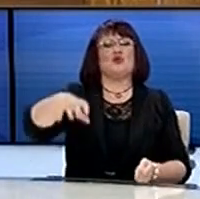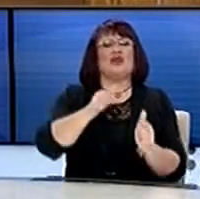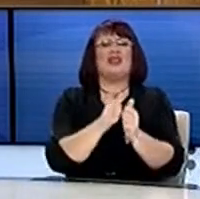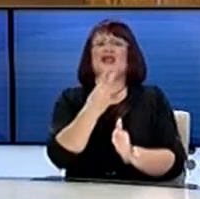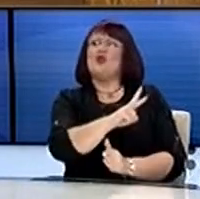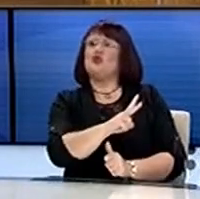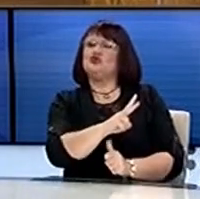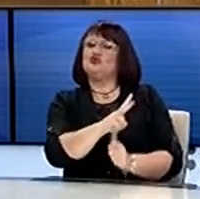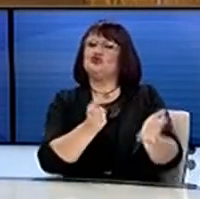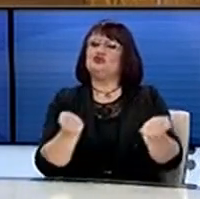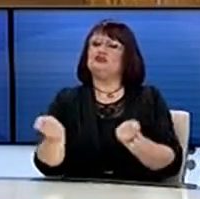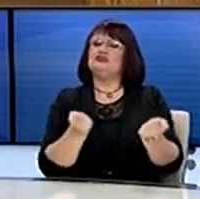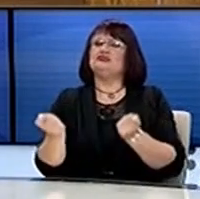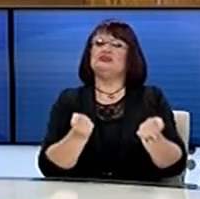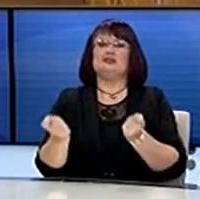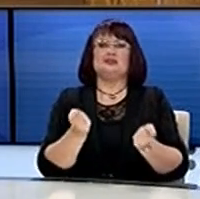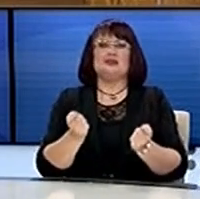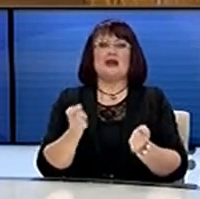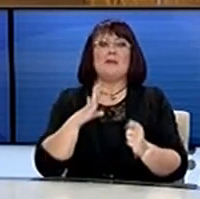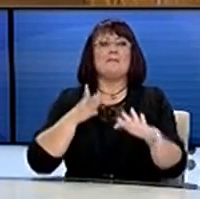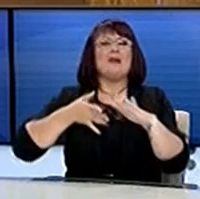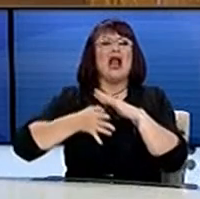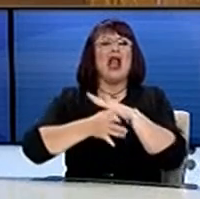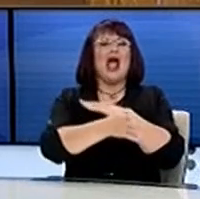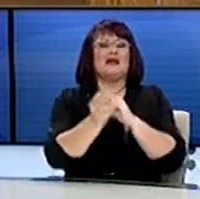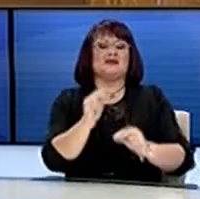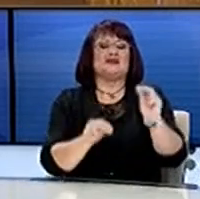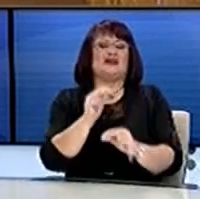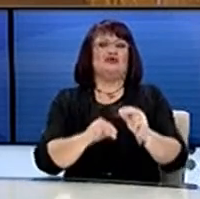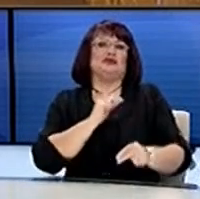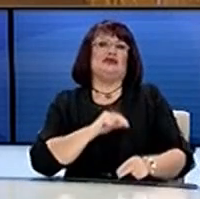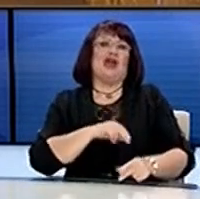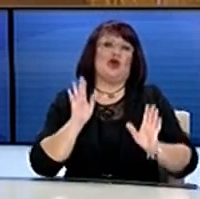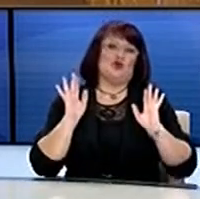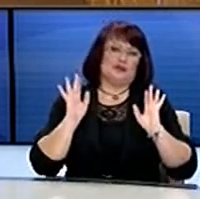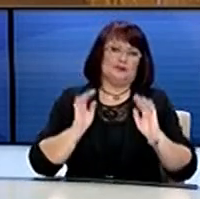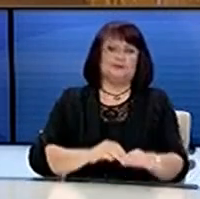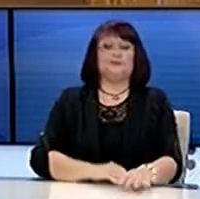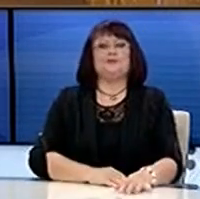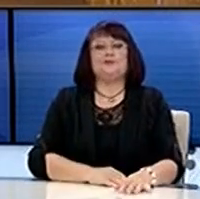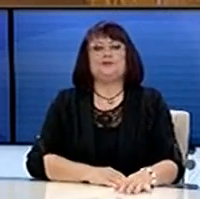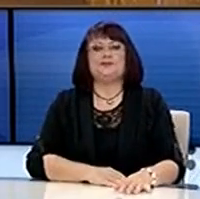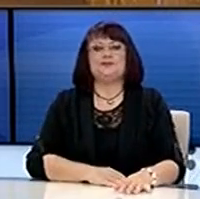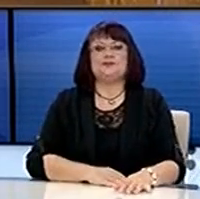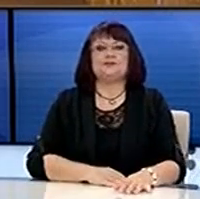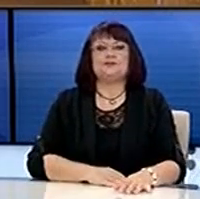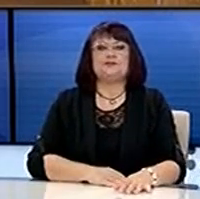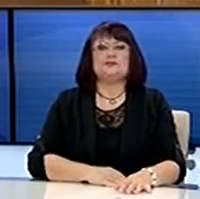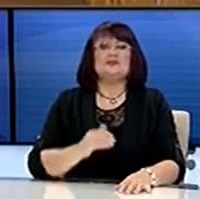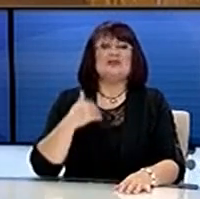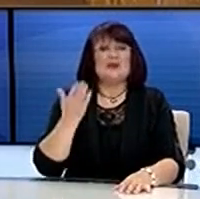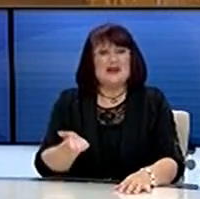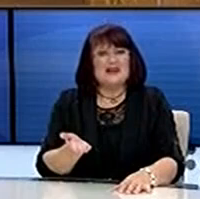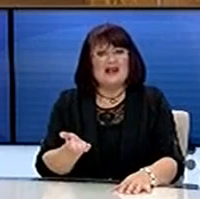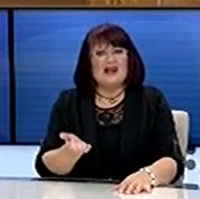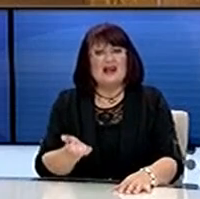ώστε να μπορείτε να συντηρείτε την πελατεία σας, όπως κάνετε για δεκαετίες. Και ύστερα έρχεστε